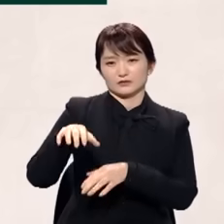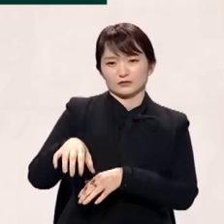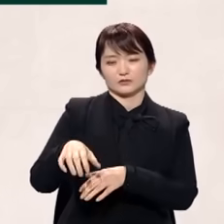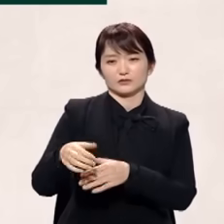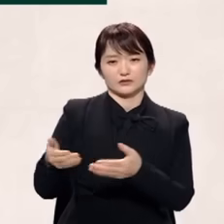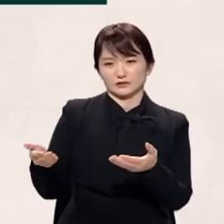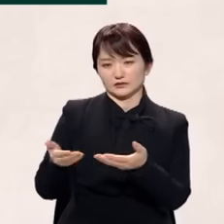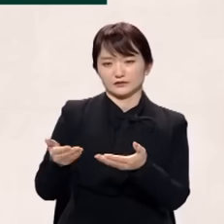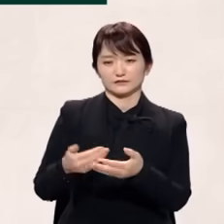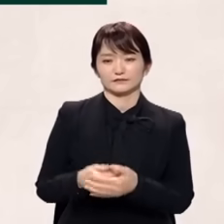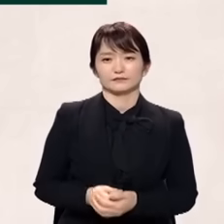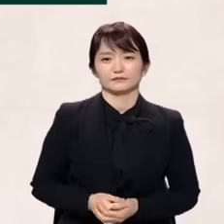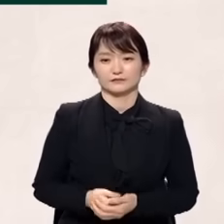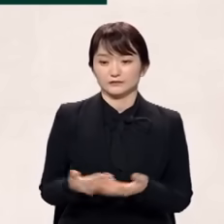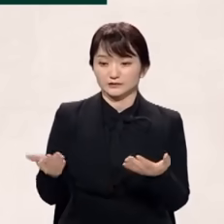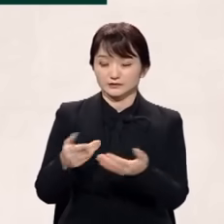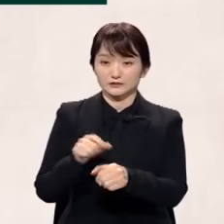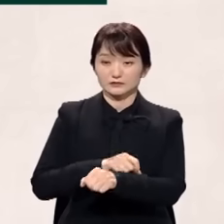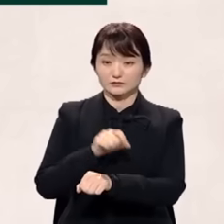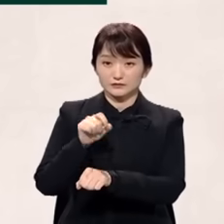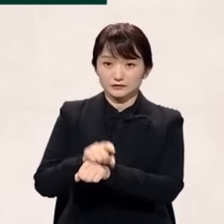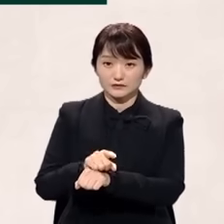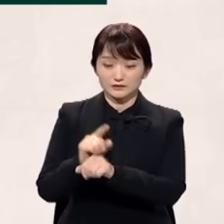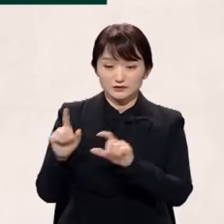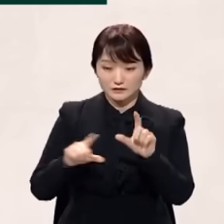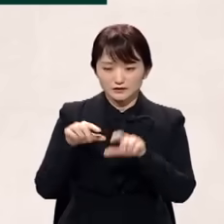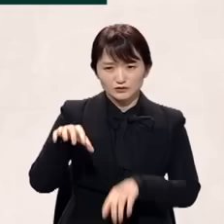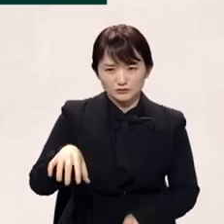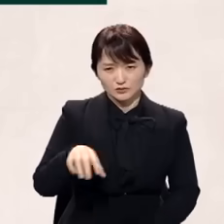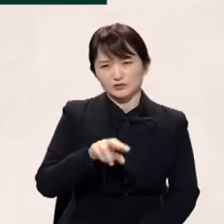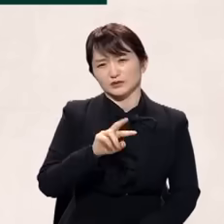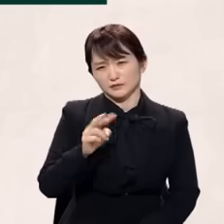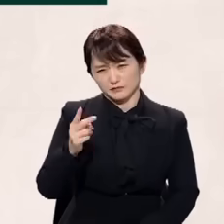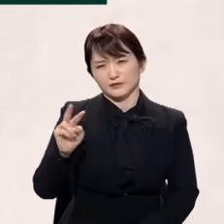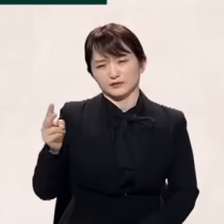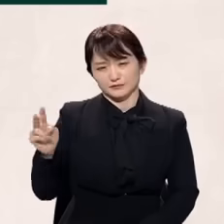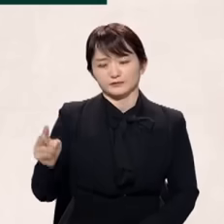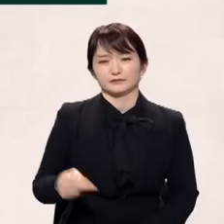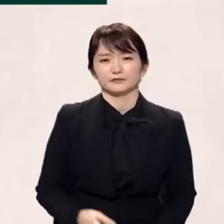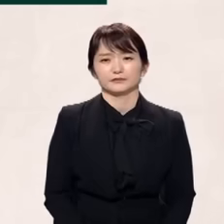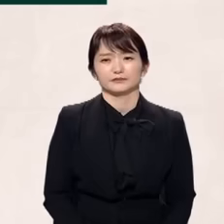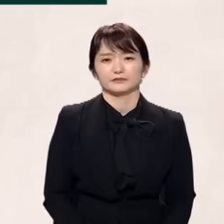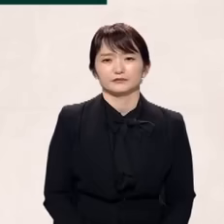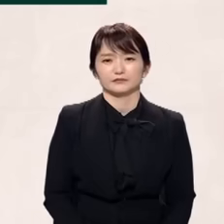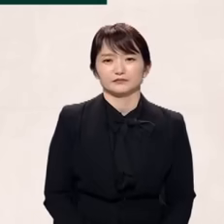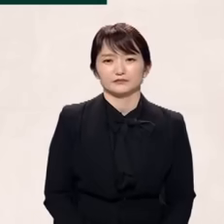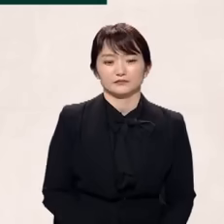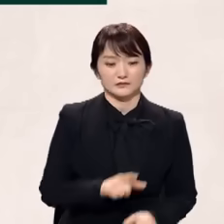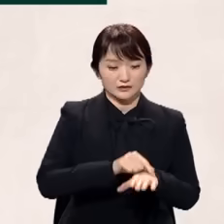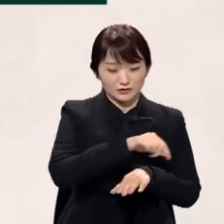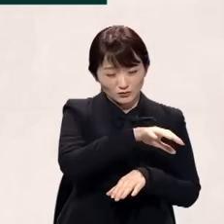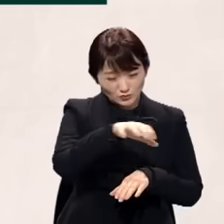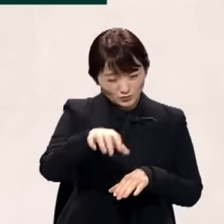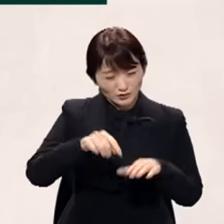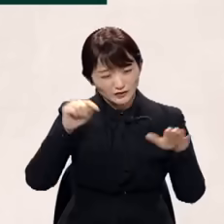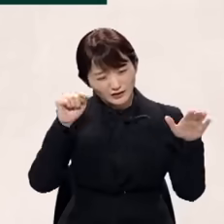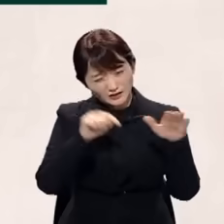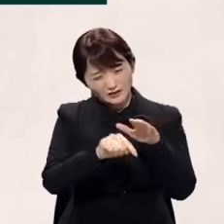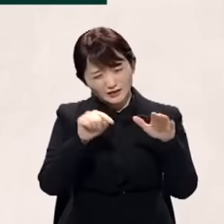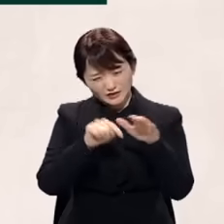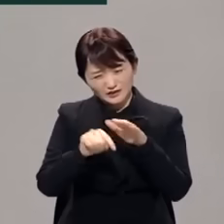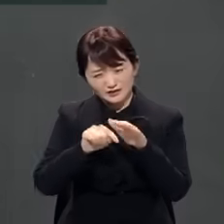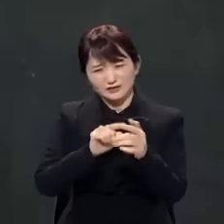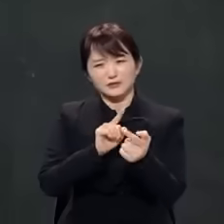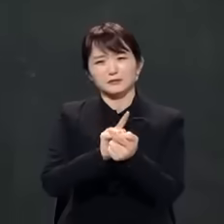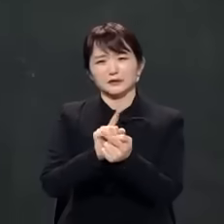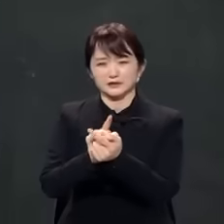않습니까? 이 직업의 특성상 이제 거주지가 자주 바뀌었던 건 모양입니다. 그래서 가는 지역마다 저러고 다녔던 거예요. 그러니까 20명이나 됐던